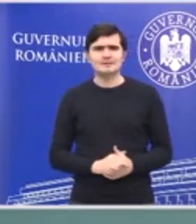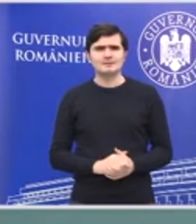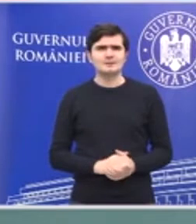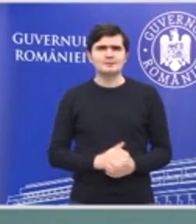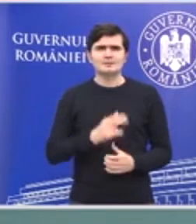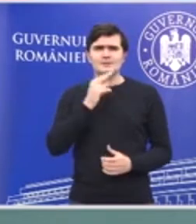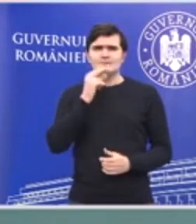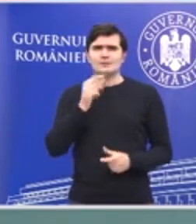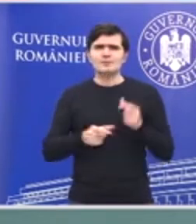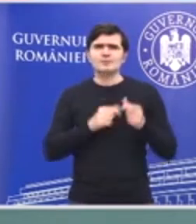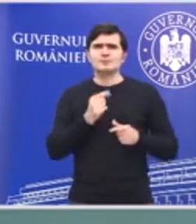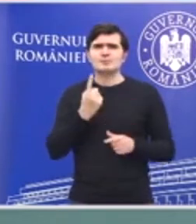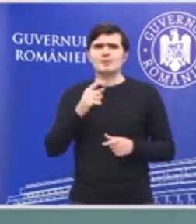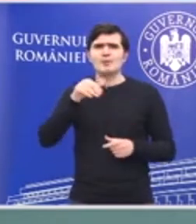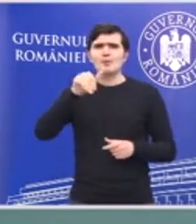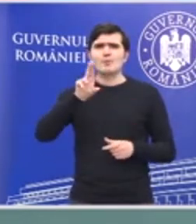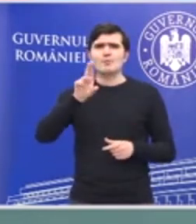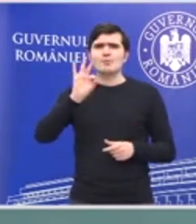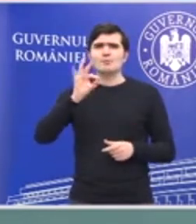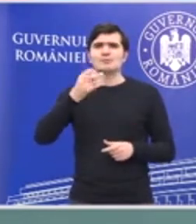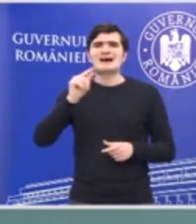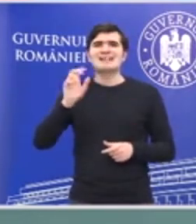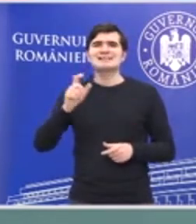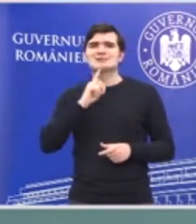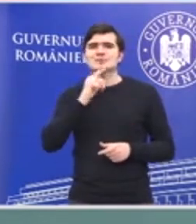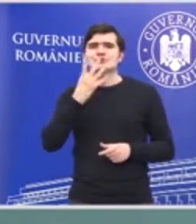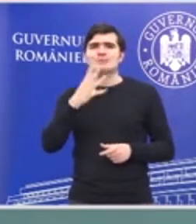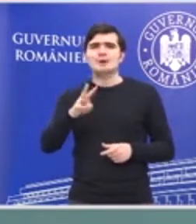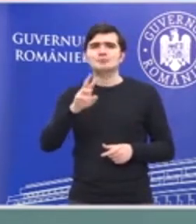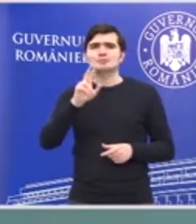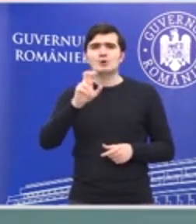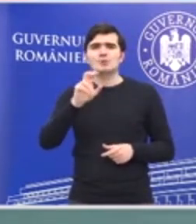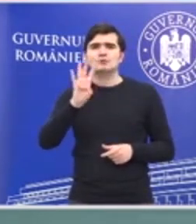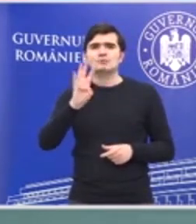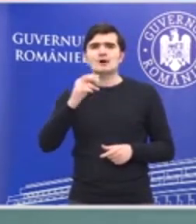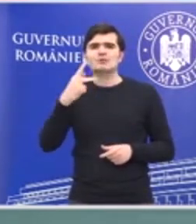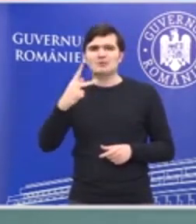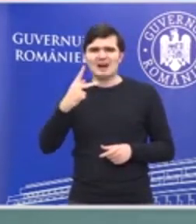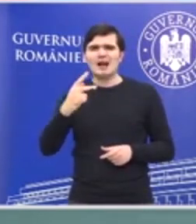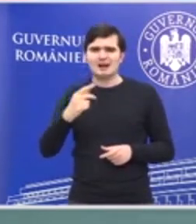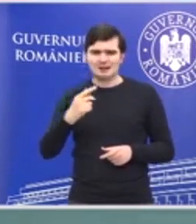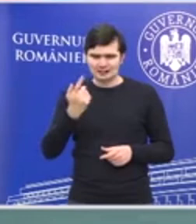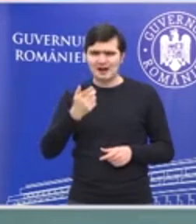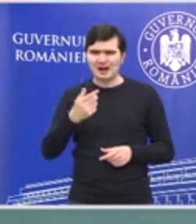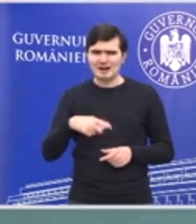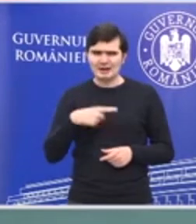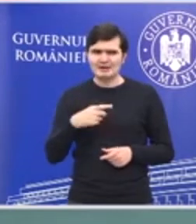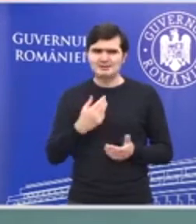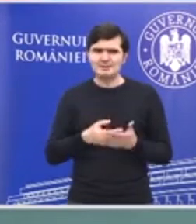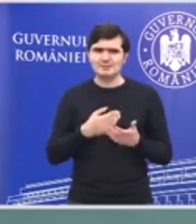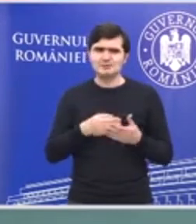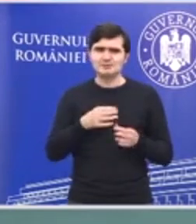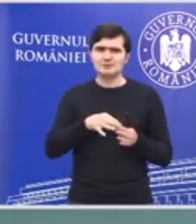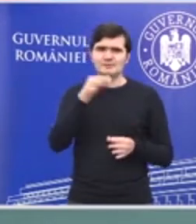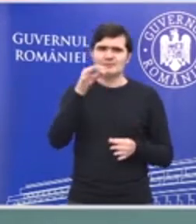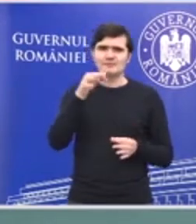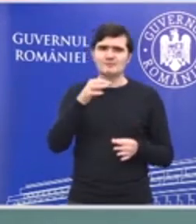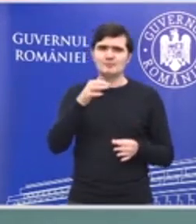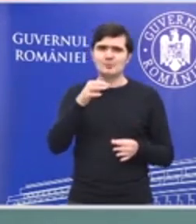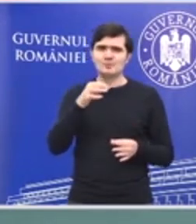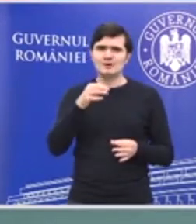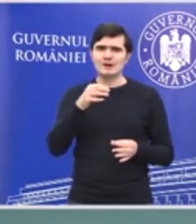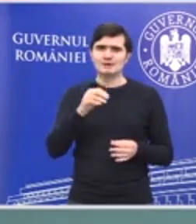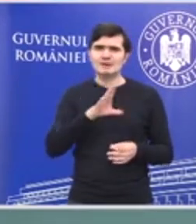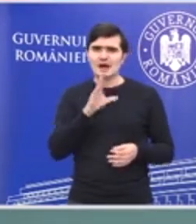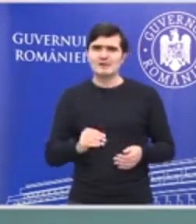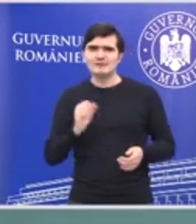de o mutație, 484K, care se regăsește pe varianta virală sudafricană și braziliană